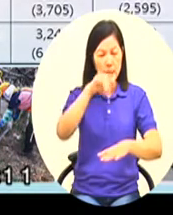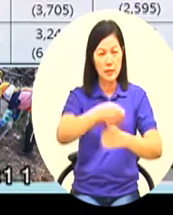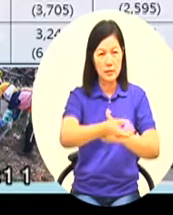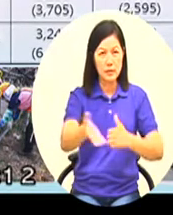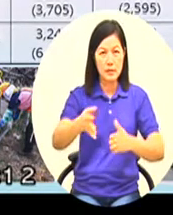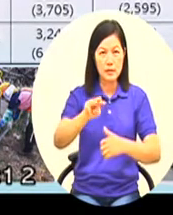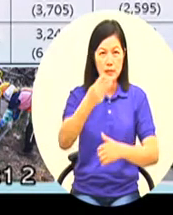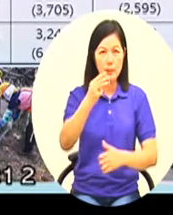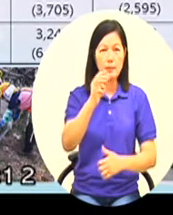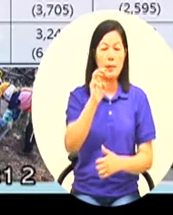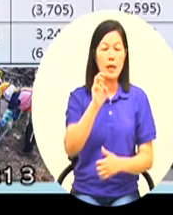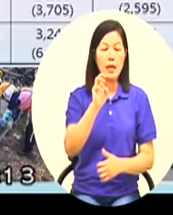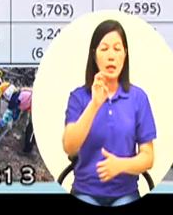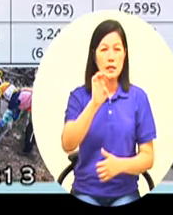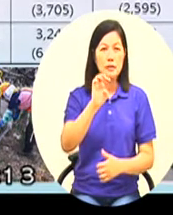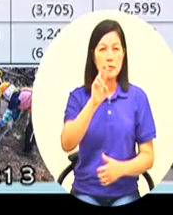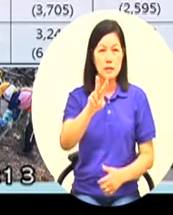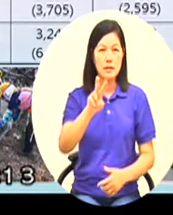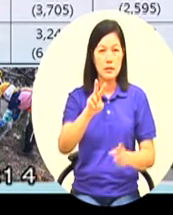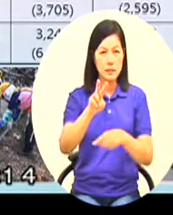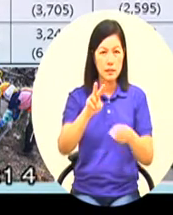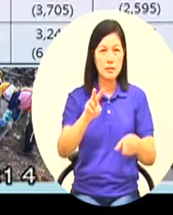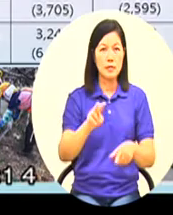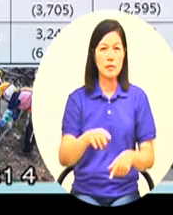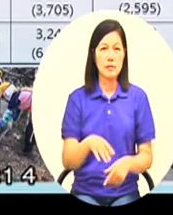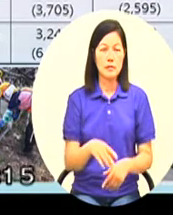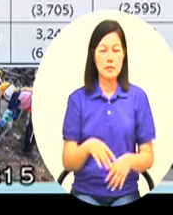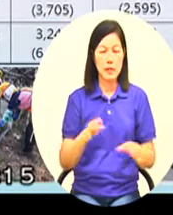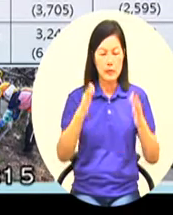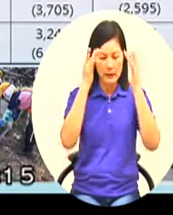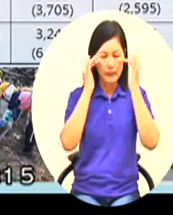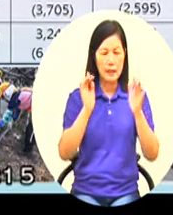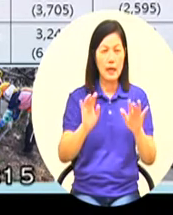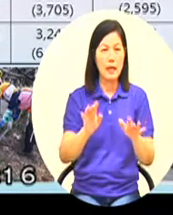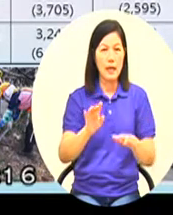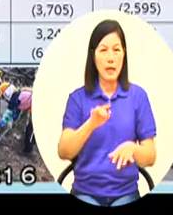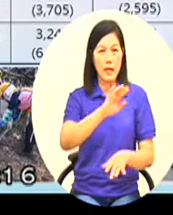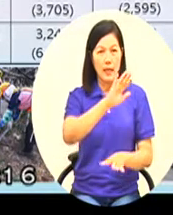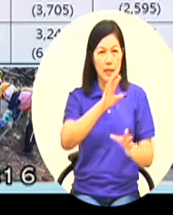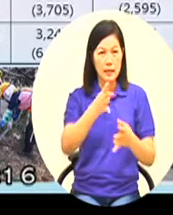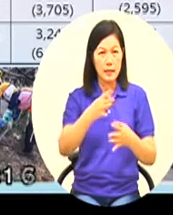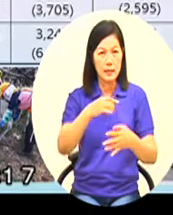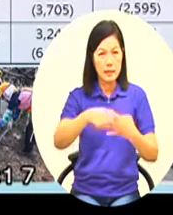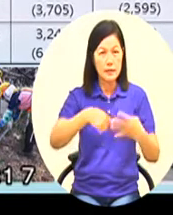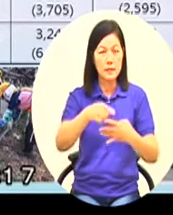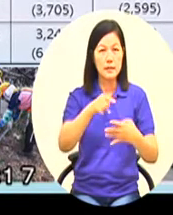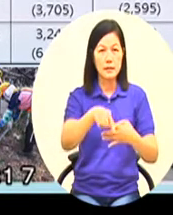342例，其中入夏以来，一直到10月6号为止，本土的部分只有2例，这个部分我们还在会同各